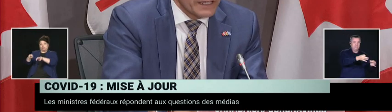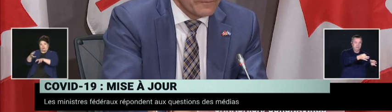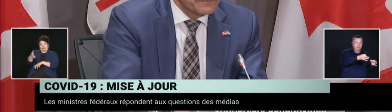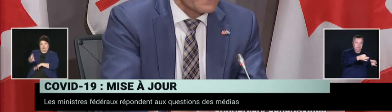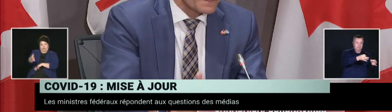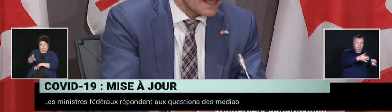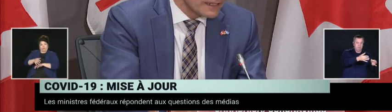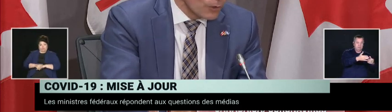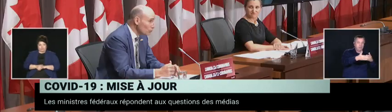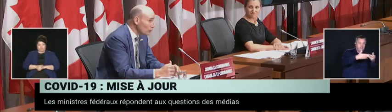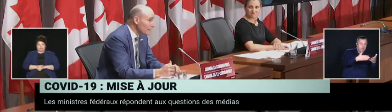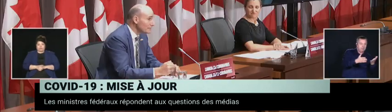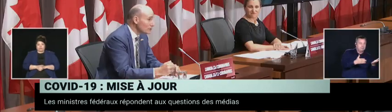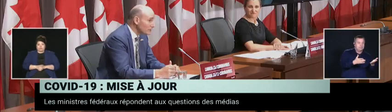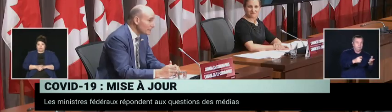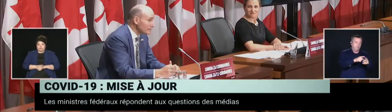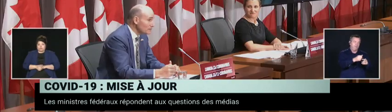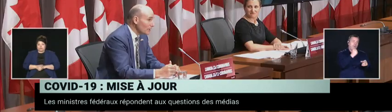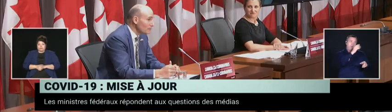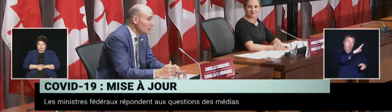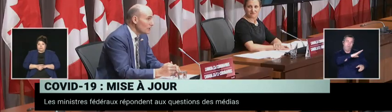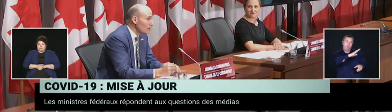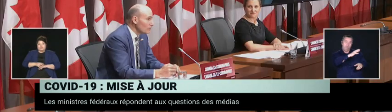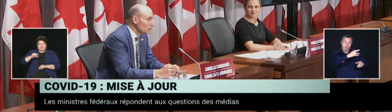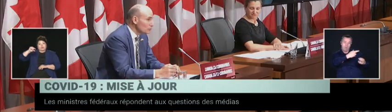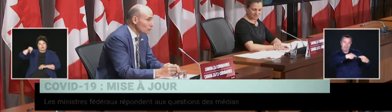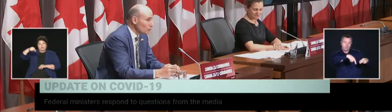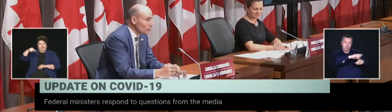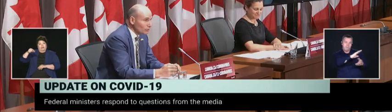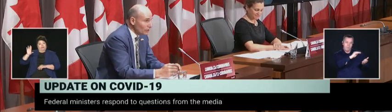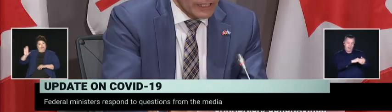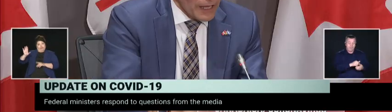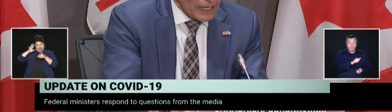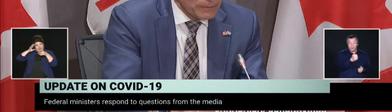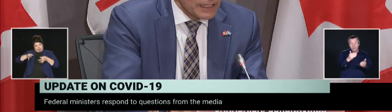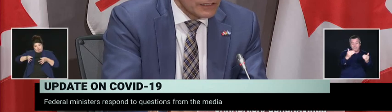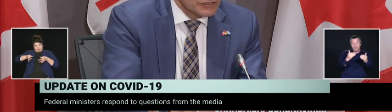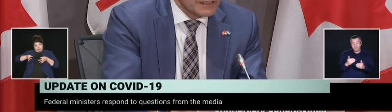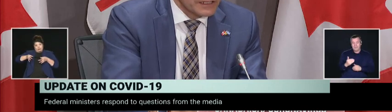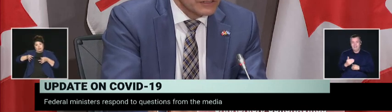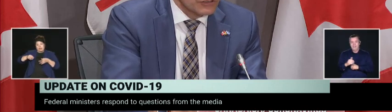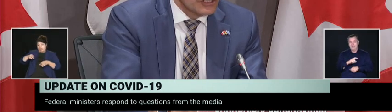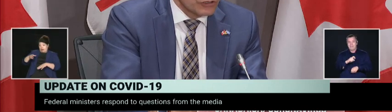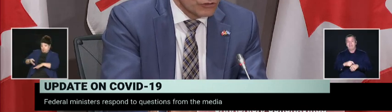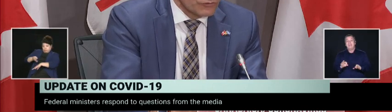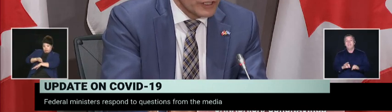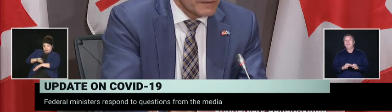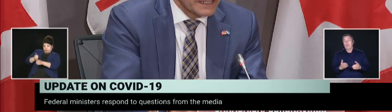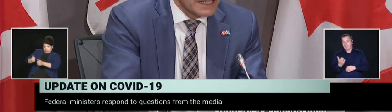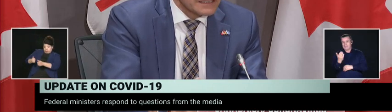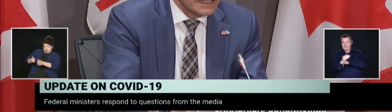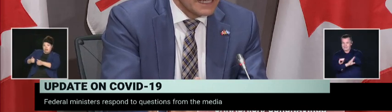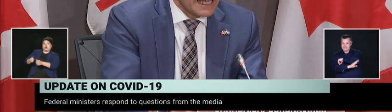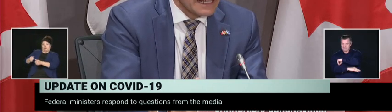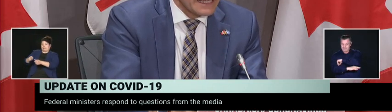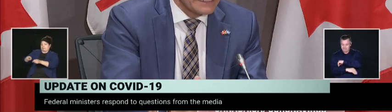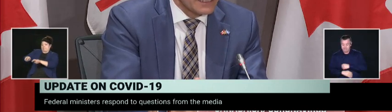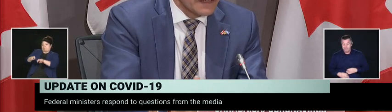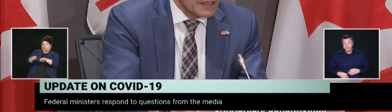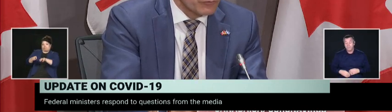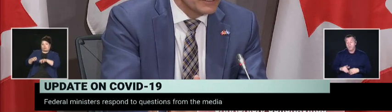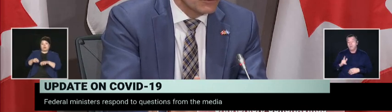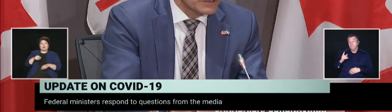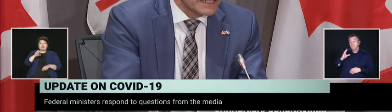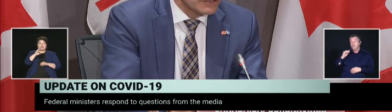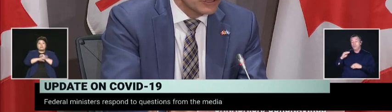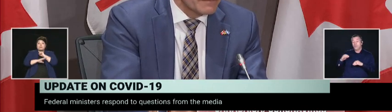région de Montréal. L'autre date, c'est le 15 septembre. M. Trudeau a rappelé encore ce matin que le gouvernement canadien allait être